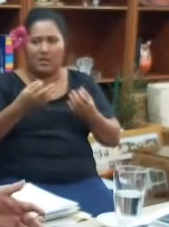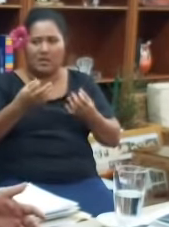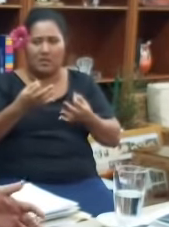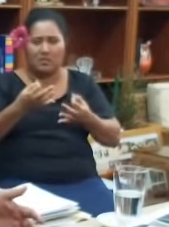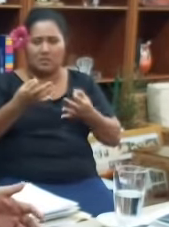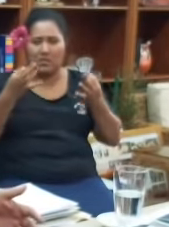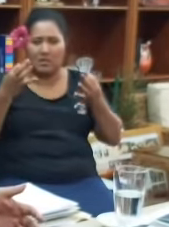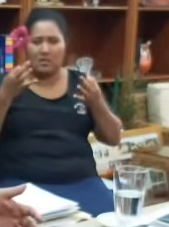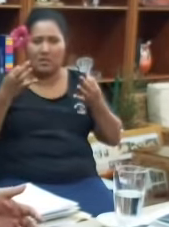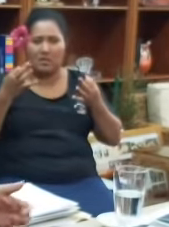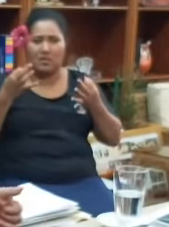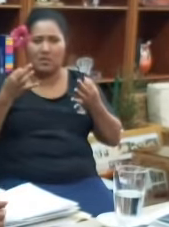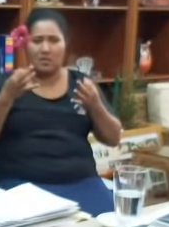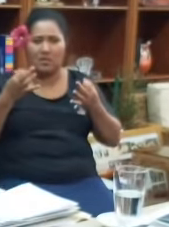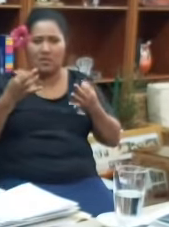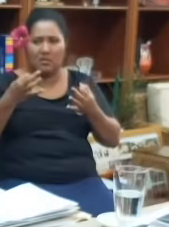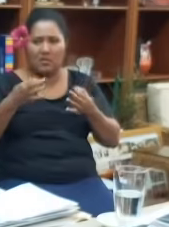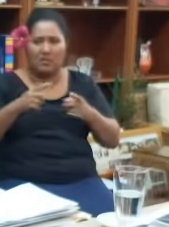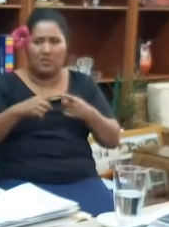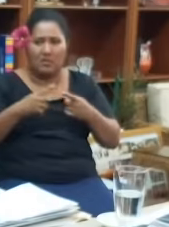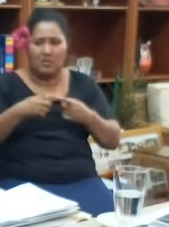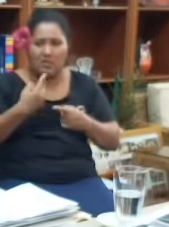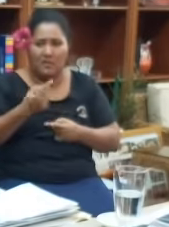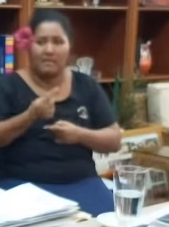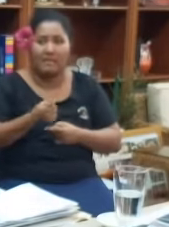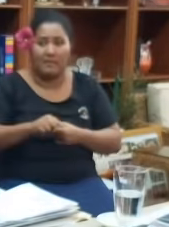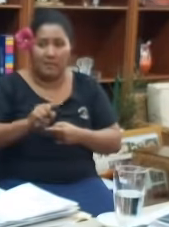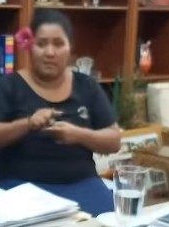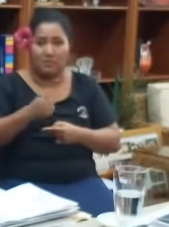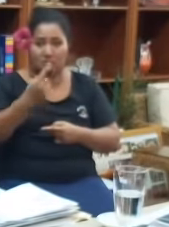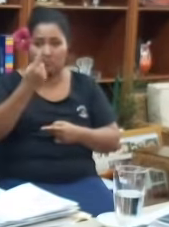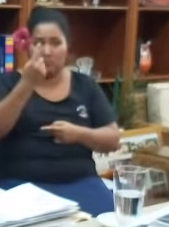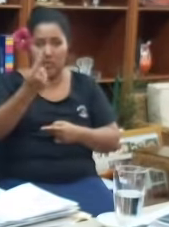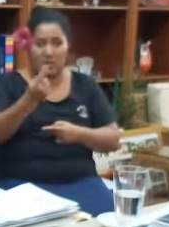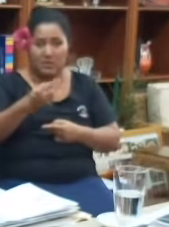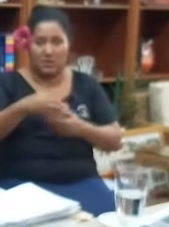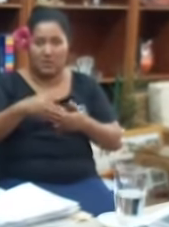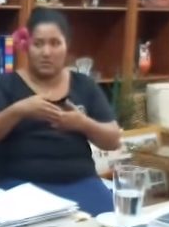ele se ni me oye a kasi al pe pe la tumui a